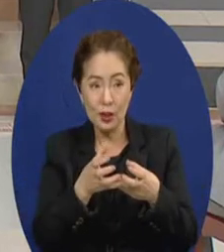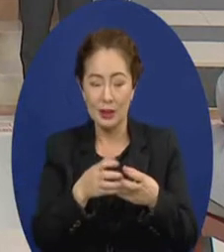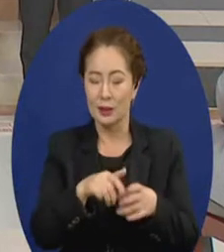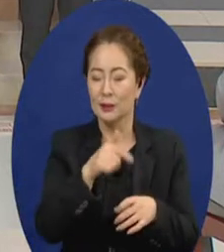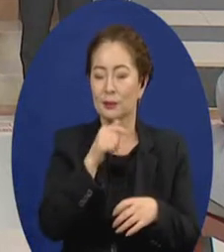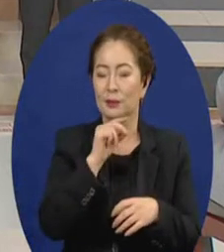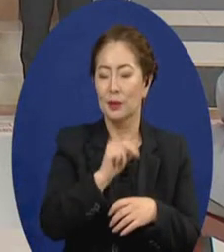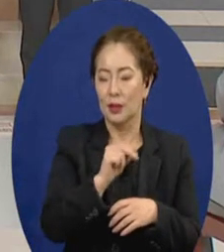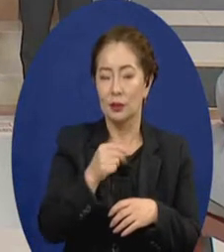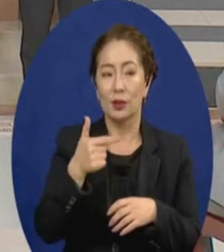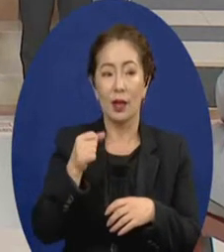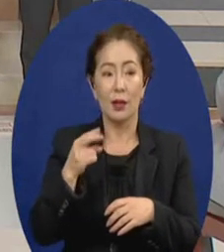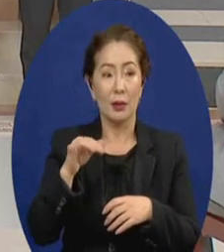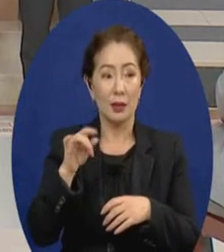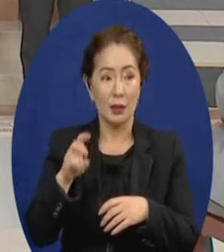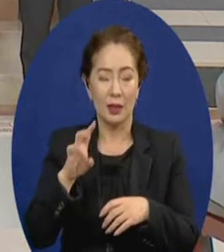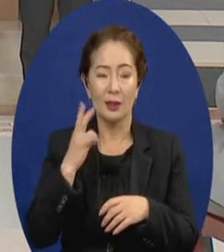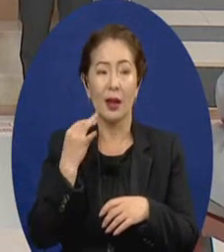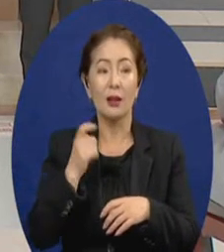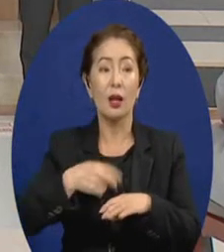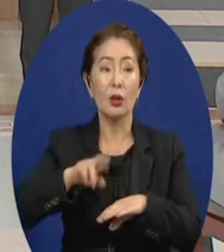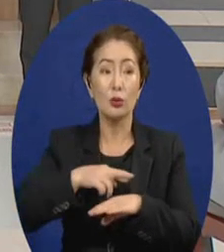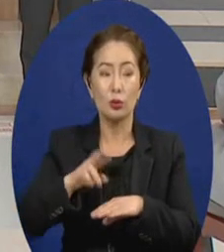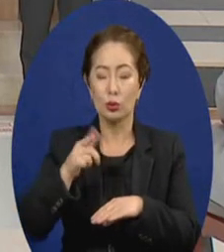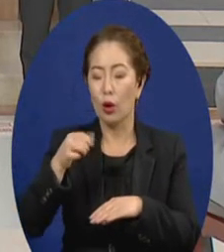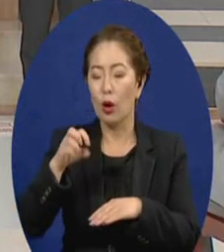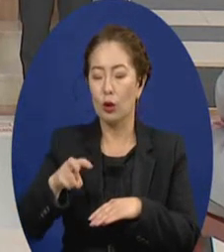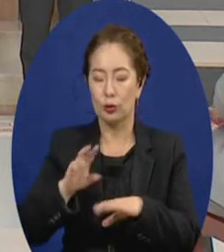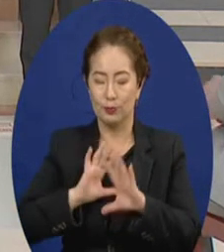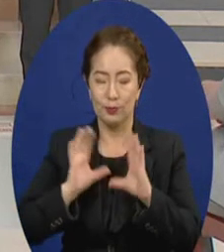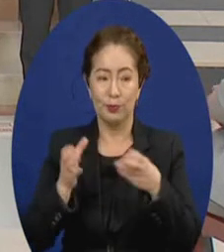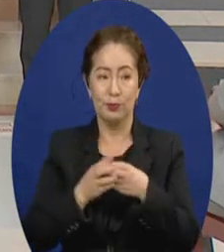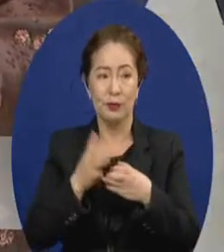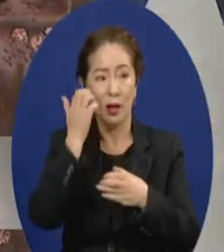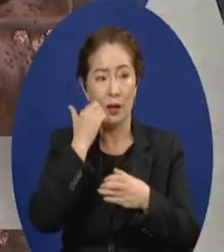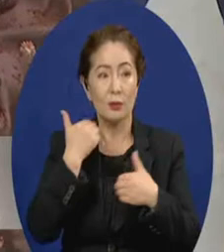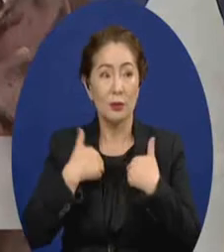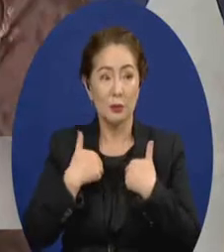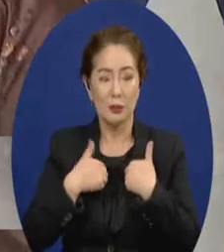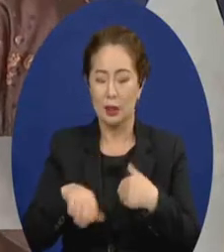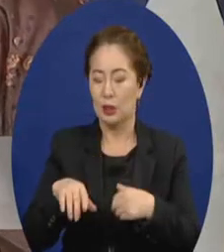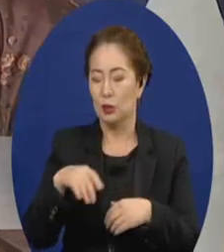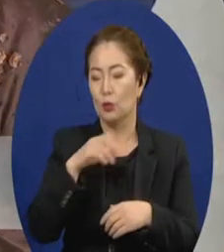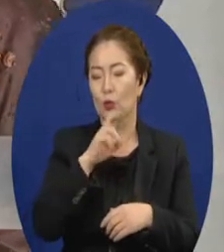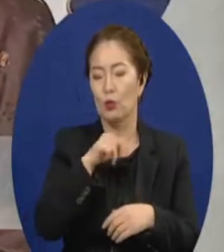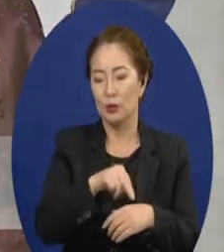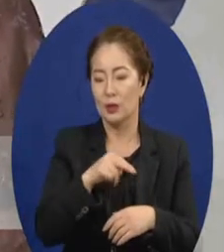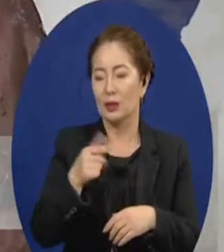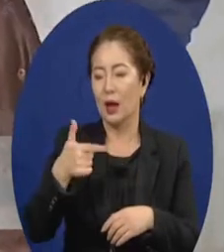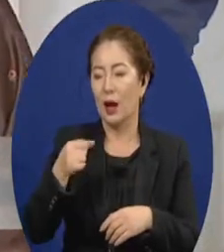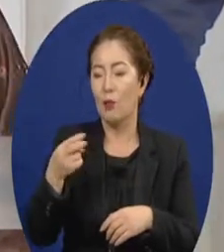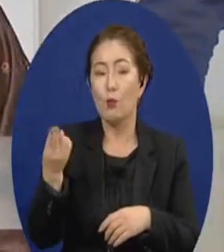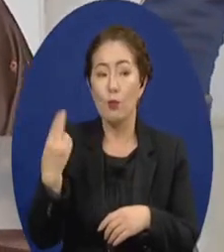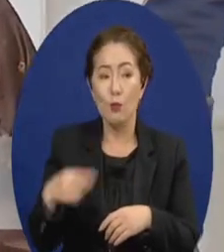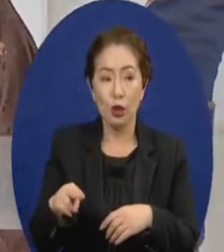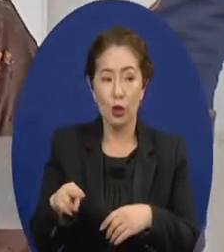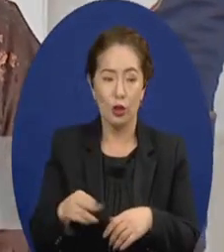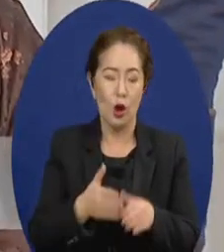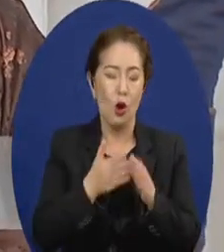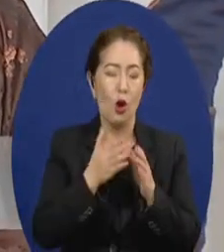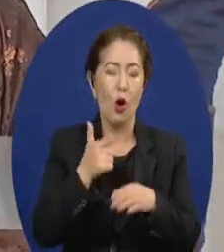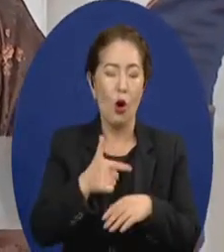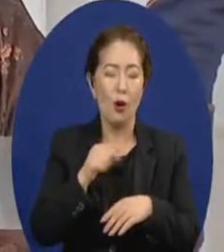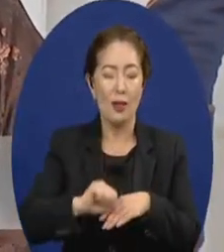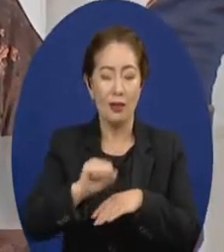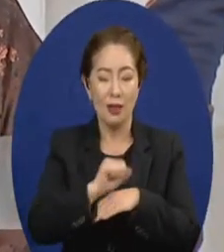Жанчвийн Галбадарх, Нийслэлийн Налаах Дүүргийн Голомт Цогцлбор сургуулийн Ахмад багш Пунцаг Дашин Гамболт, Говьстай аймгийн